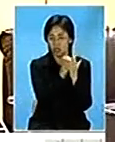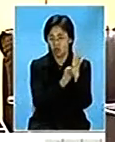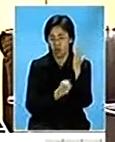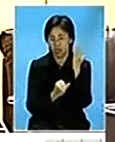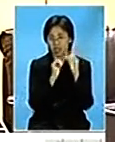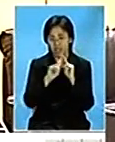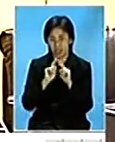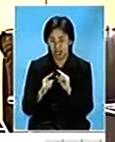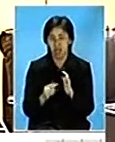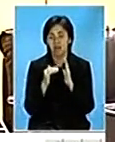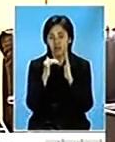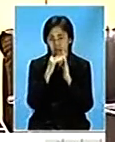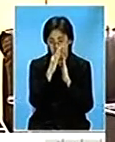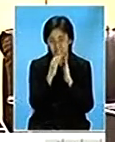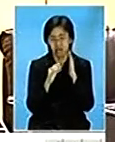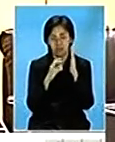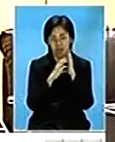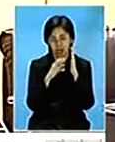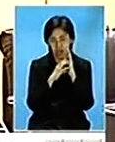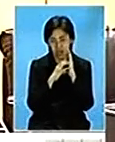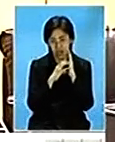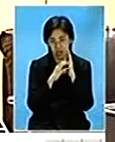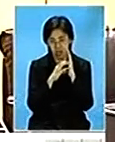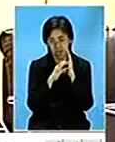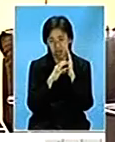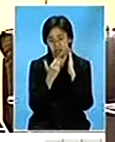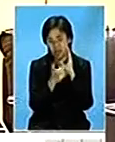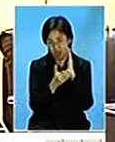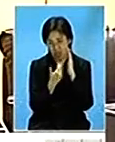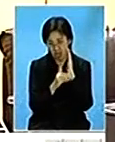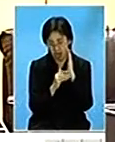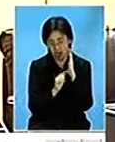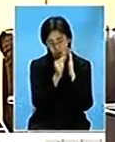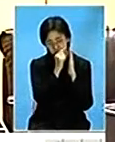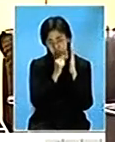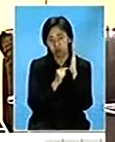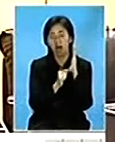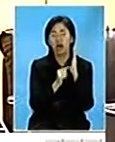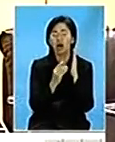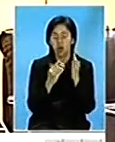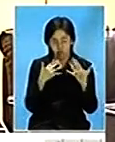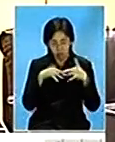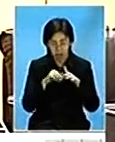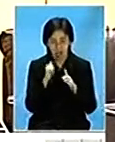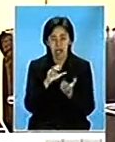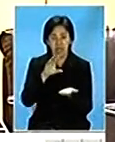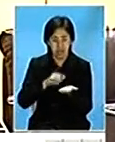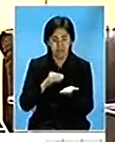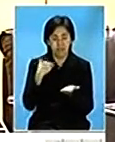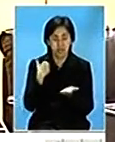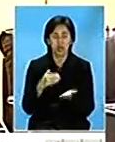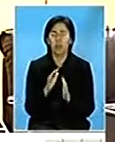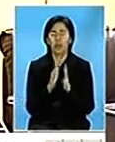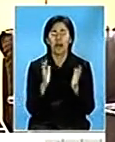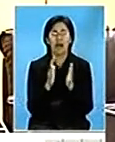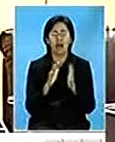าคเหนือภาคกลางไปถึงอีสานผมรวบรวมแล้วมันเป็นจำนวนมาก